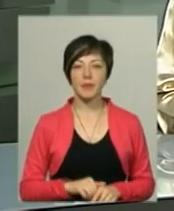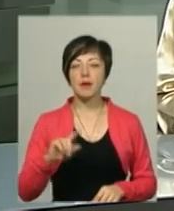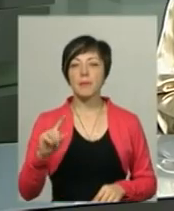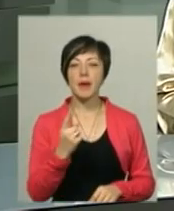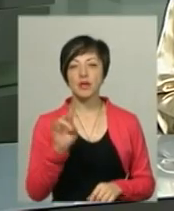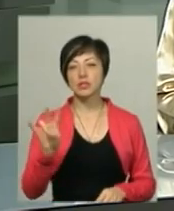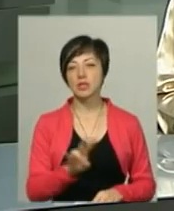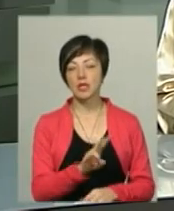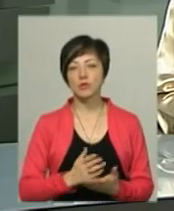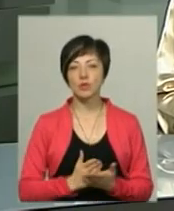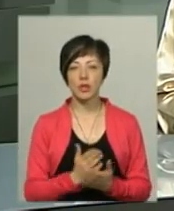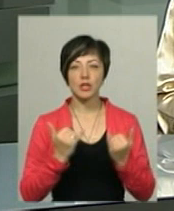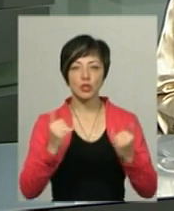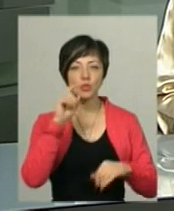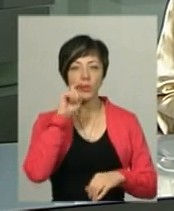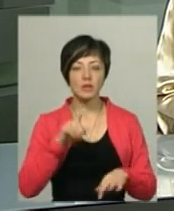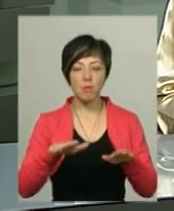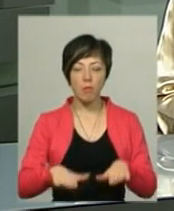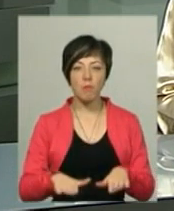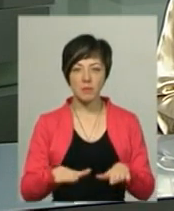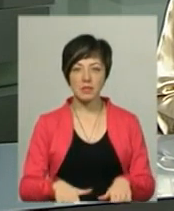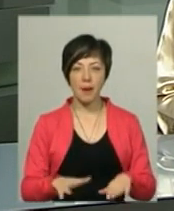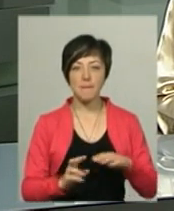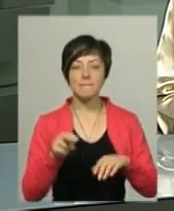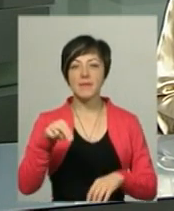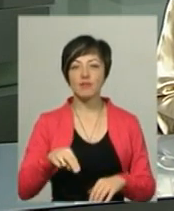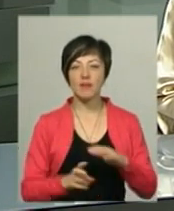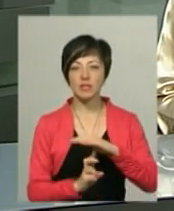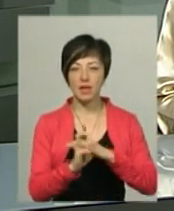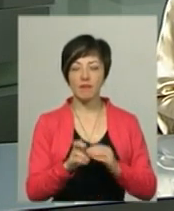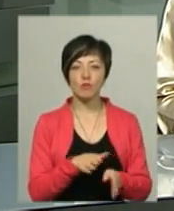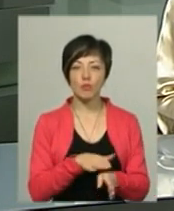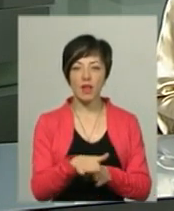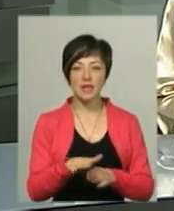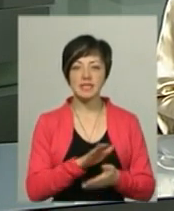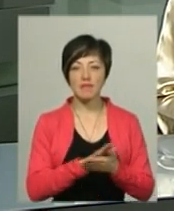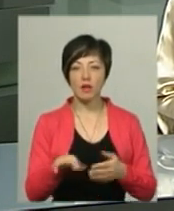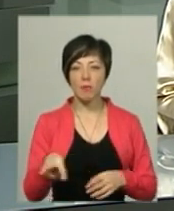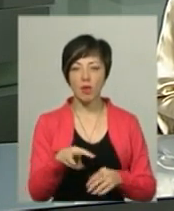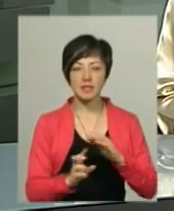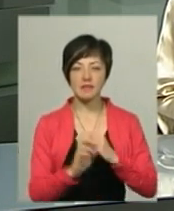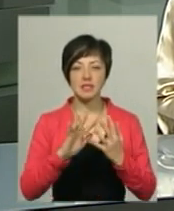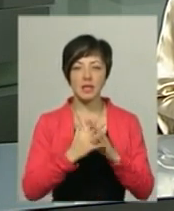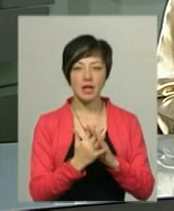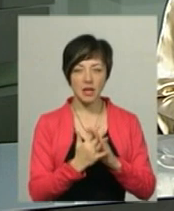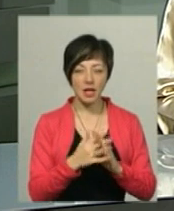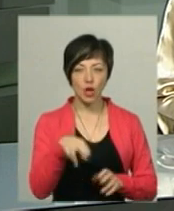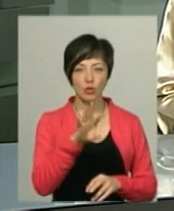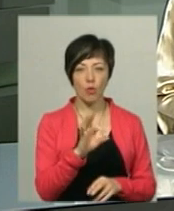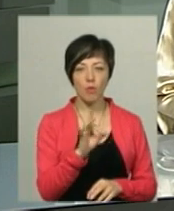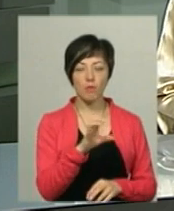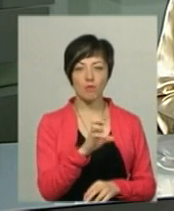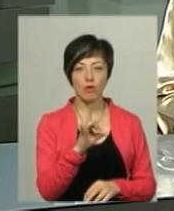Перша літургія на честь Української помісної православної церкви відбулася у Свято-Миколаївській церкві в селі Доброгорща Хмельницькому